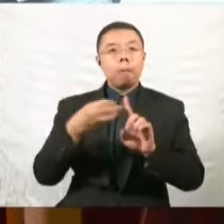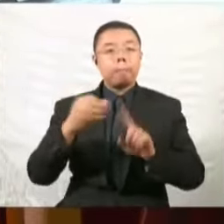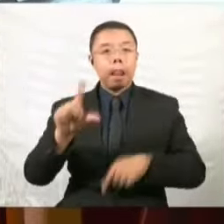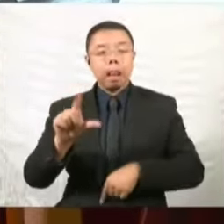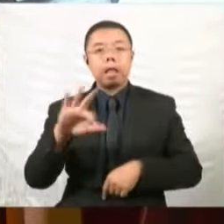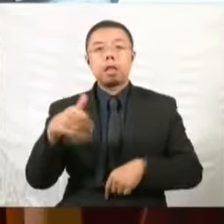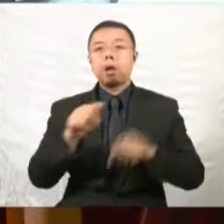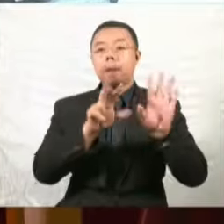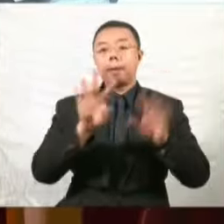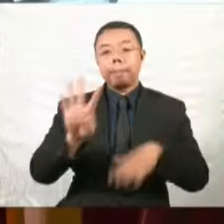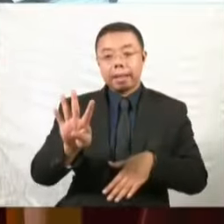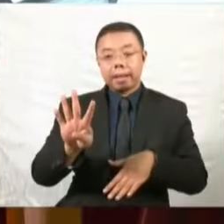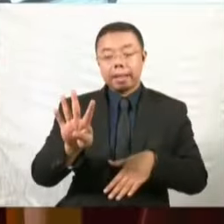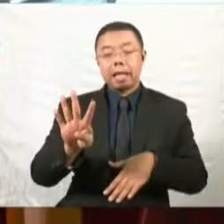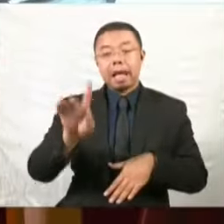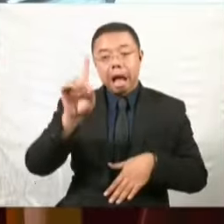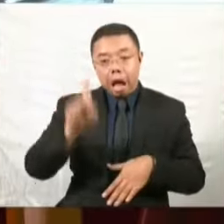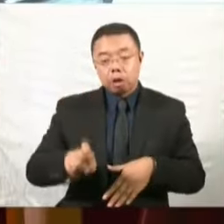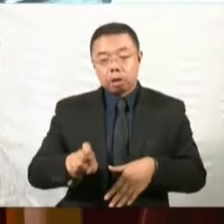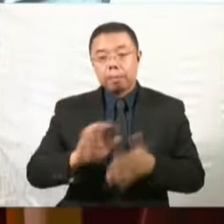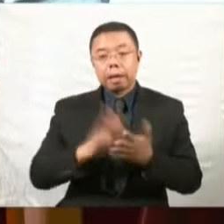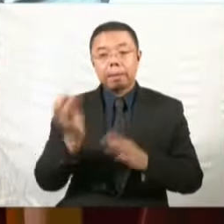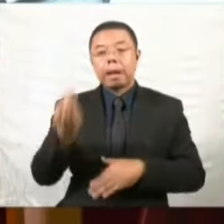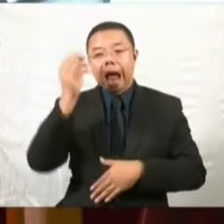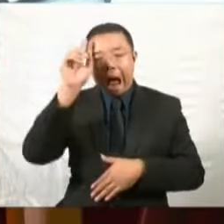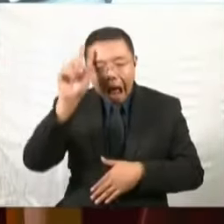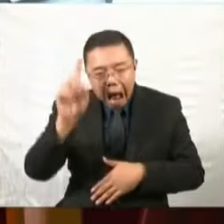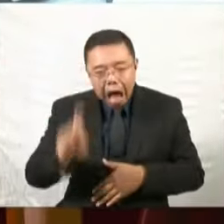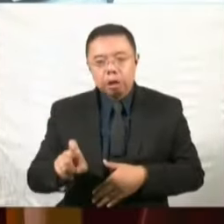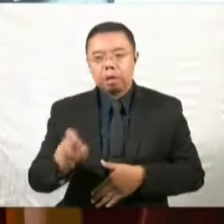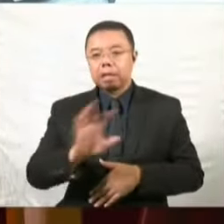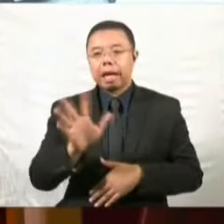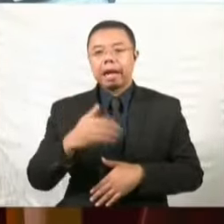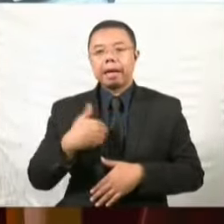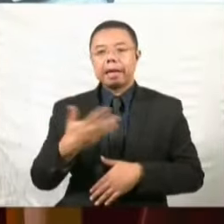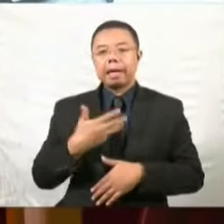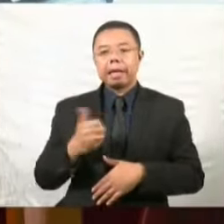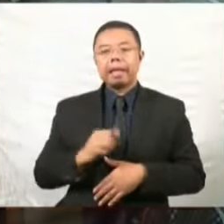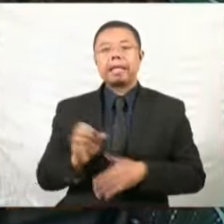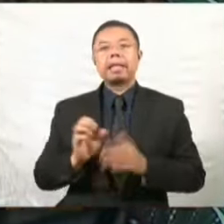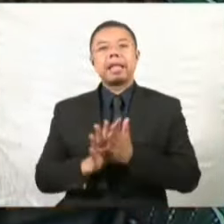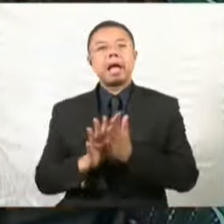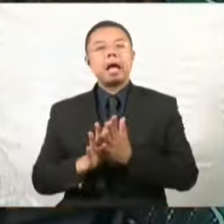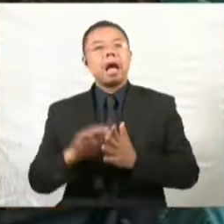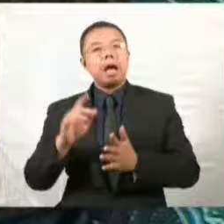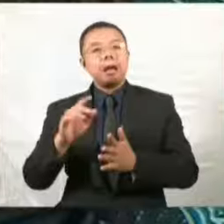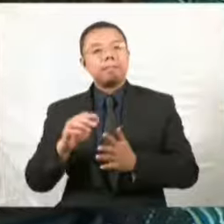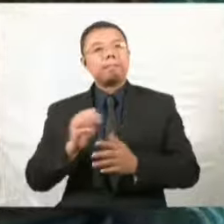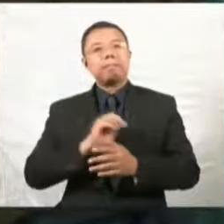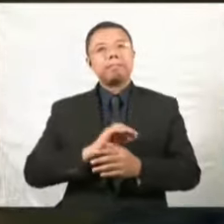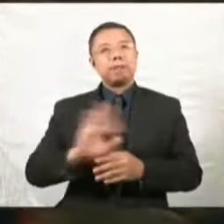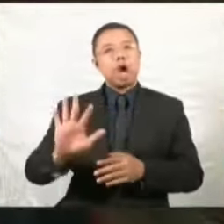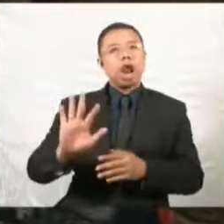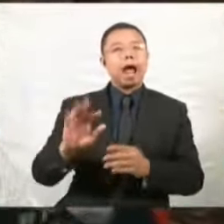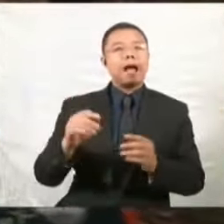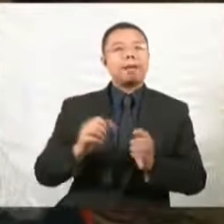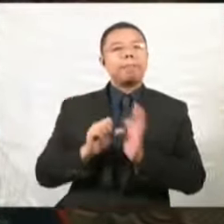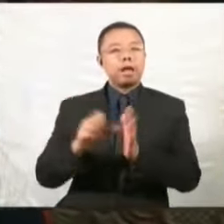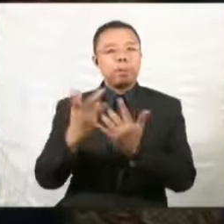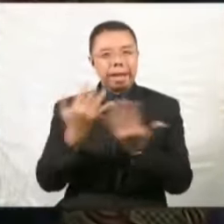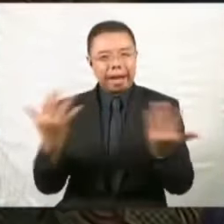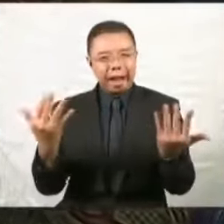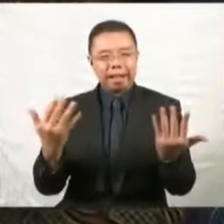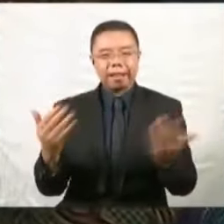984 jadi seharusnya sebagai pemimpin harusnya jangan kita berh kepada habis Terima kasih Pak berikutnya kami